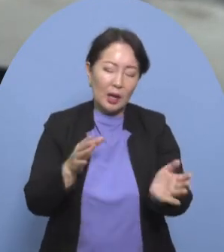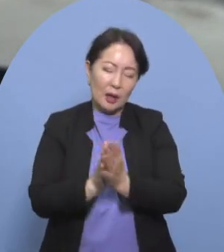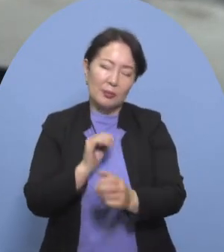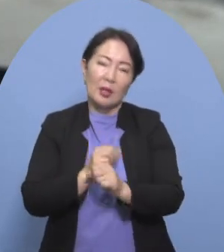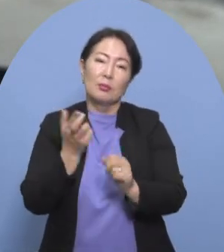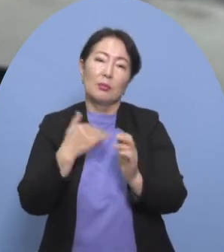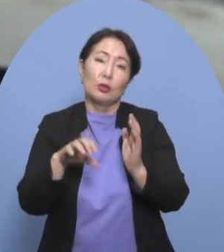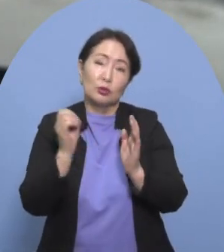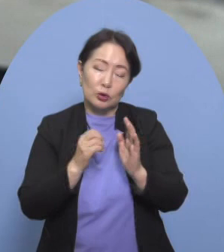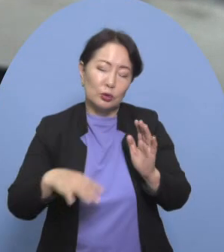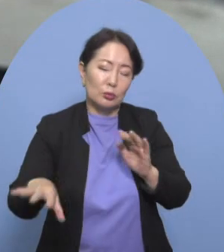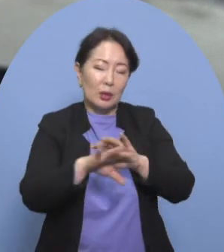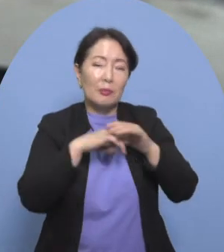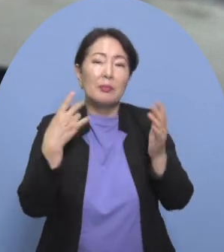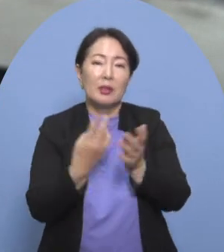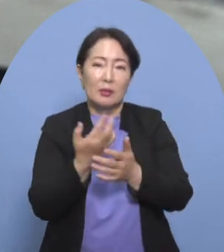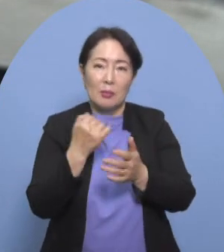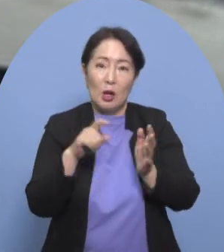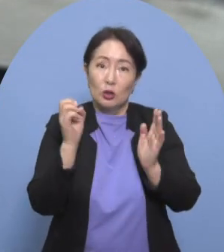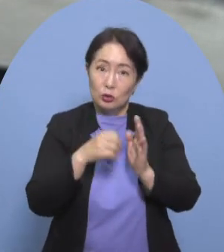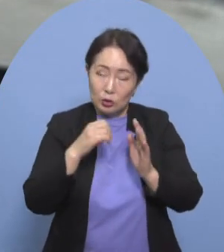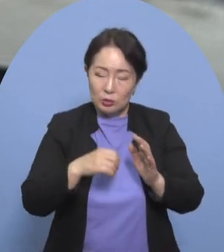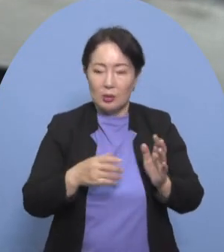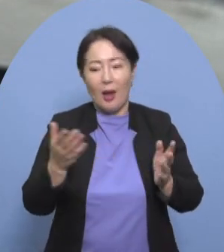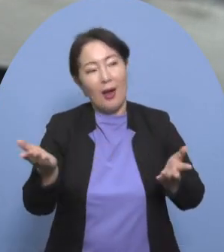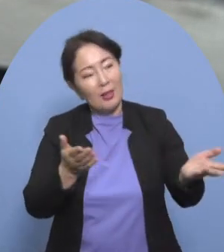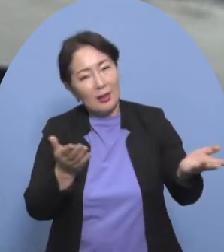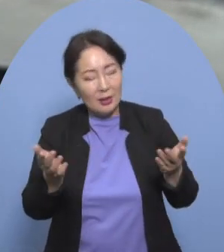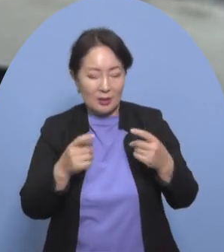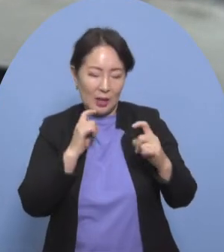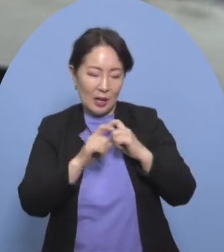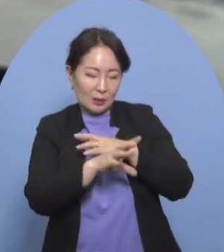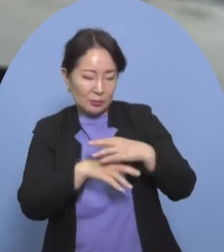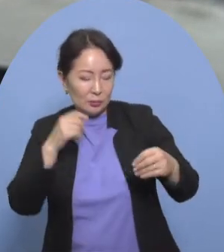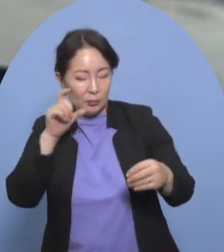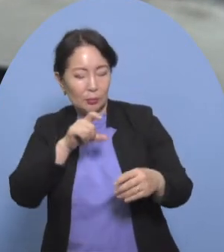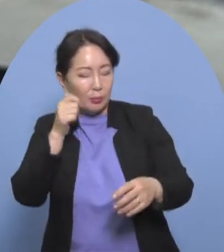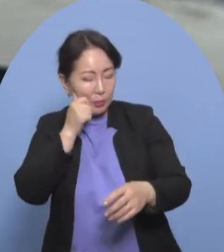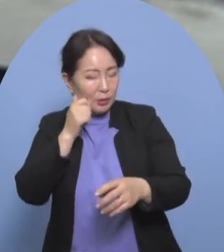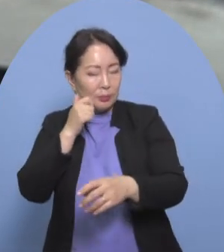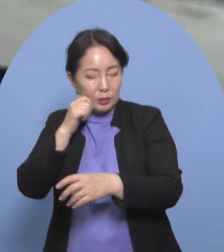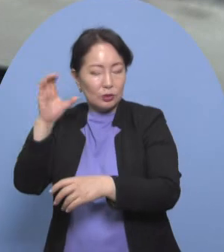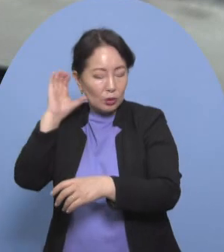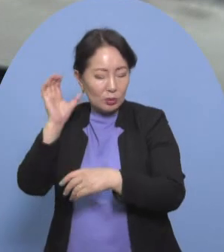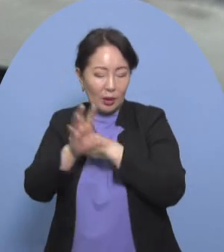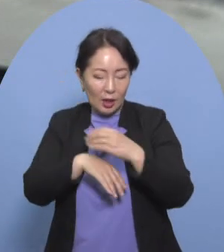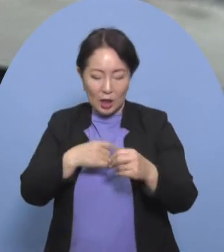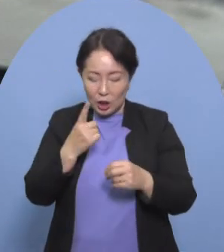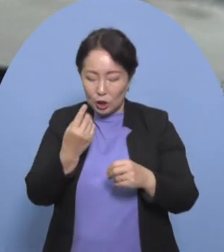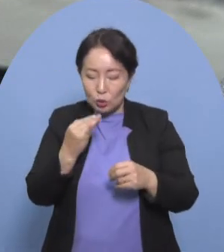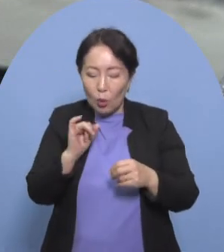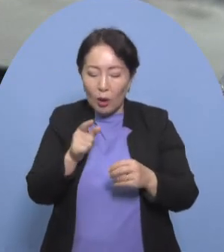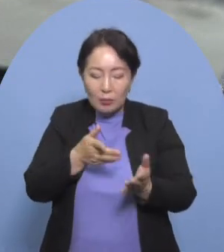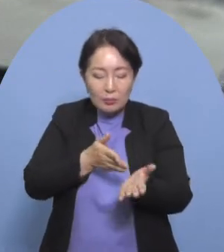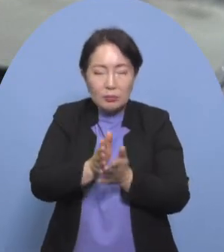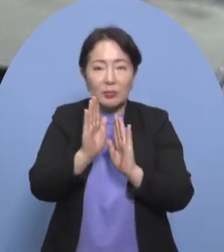ажиллах хэрэгтэй юм байна. Хамтаараа нэгдэж ажиллах хэрэгтэй юм байна. Аль аль талаас бид нар харилцан биеийнээ сонсож нэгдэж шугамн дээр зогсож ажиллах хэрэгтэй юм